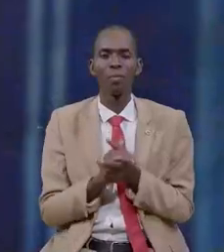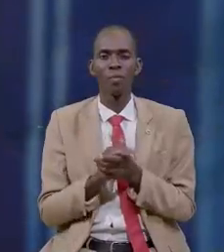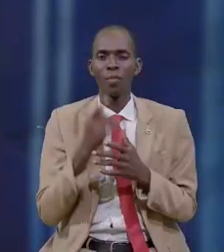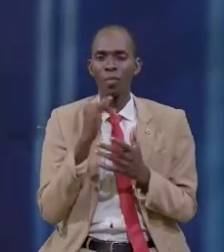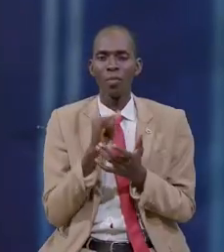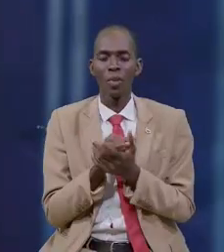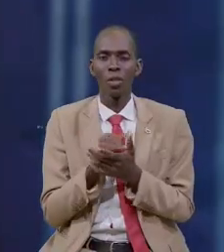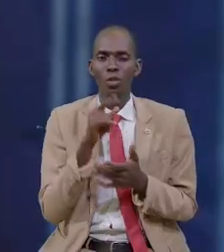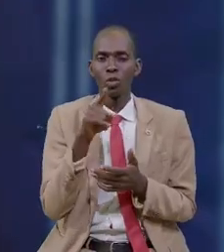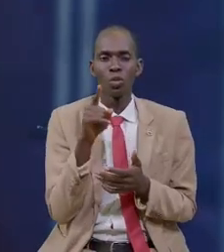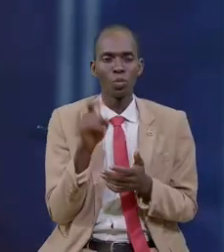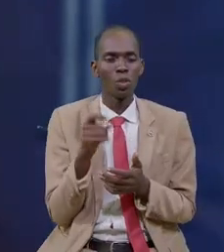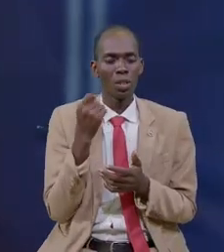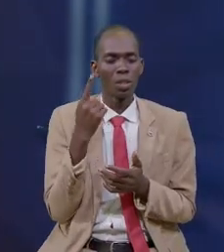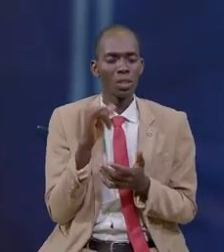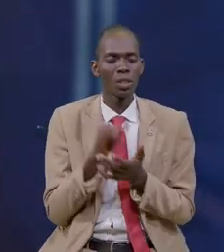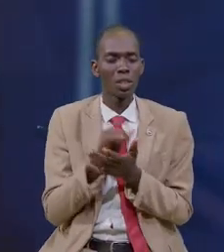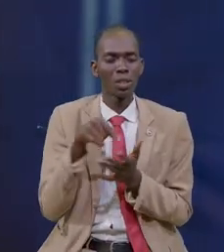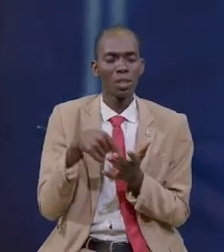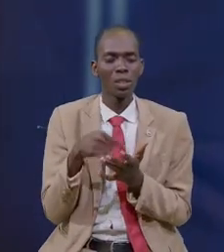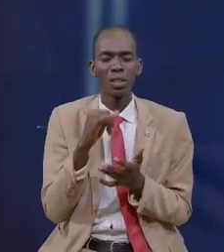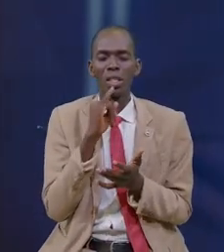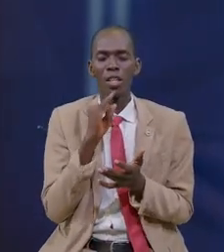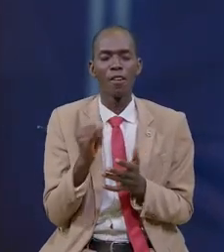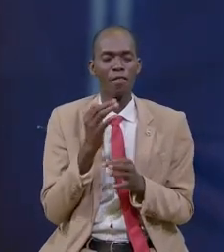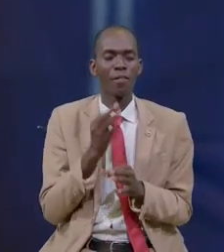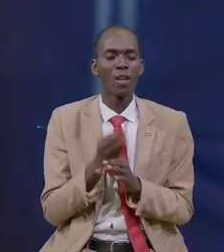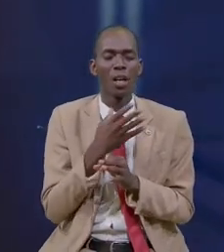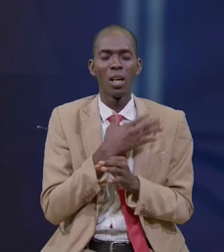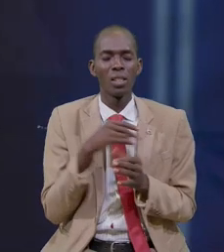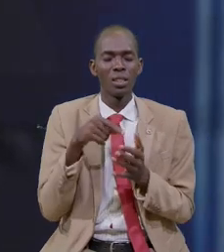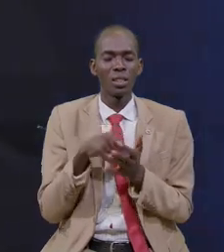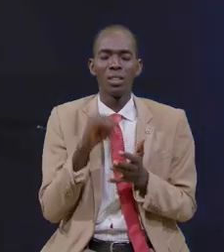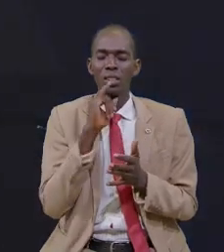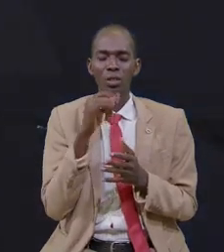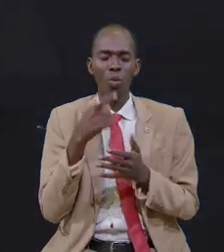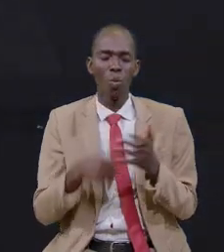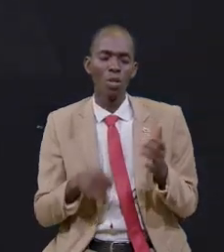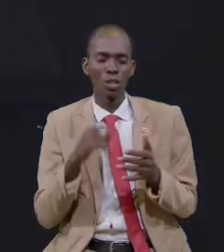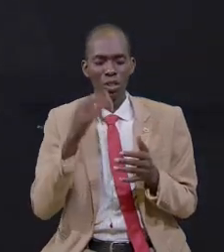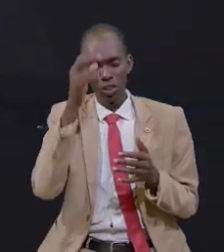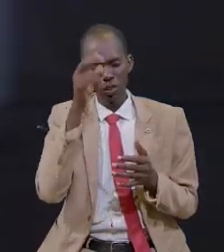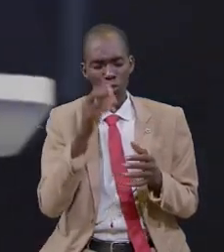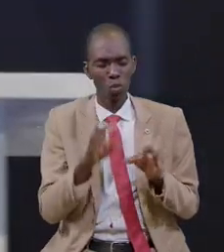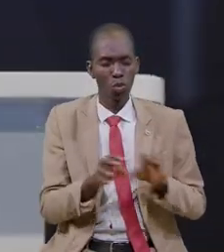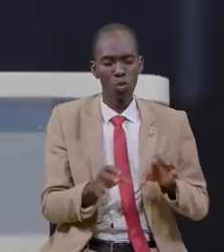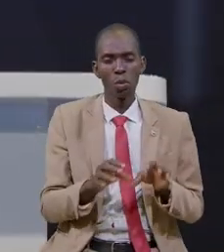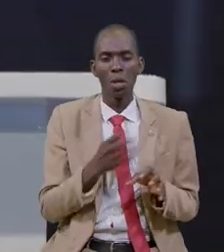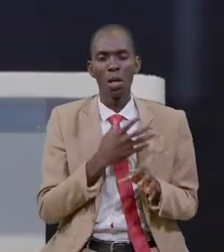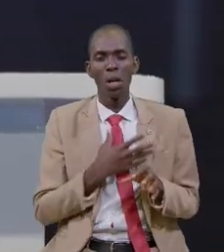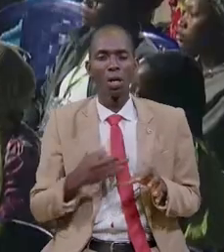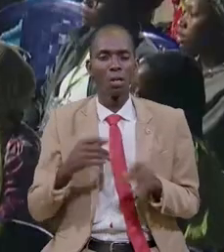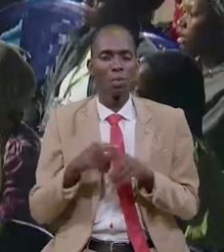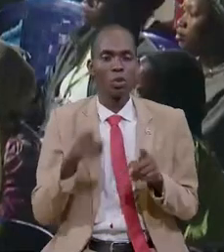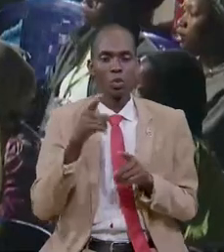que vous comprenez que c'est la foi et que c'est ce qu'il fait, vous allez vous réjouir pour le